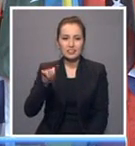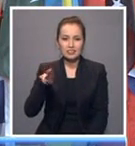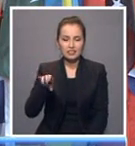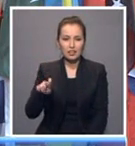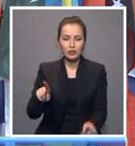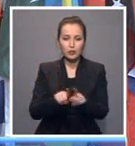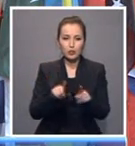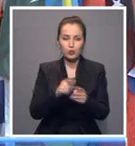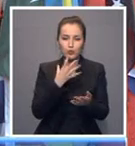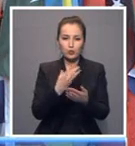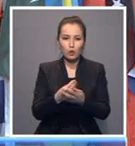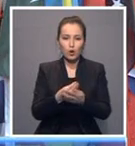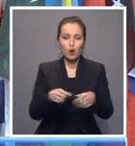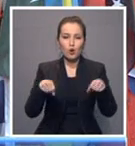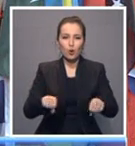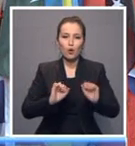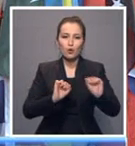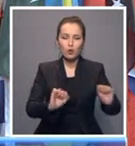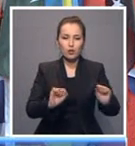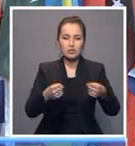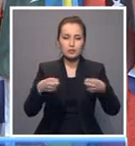Пакистанның құқық қорғау қызметкерлерінің оқу